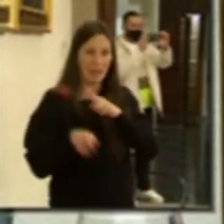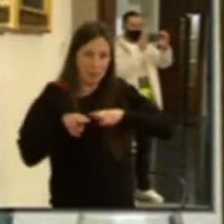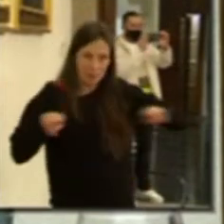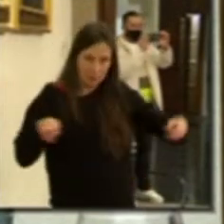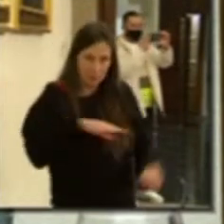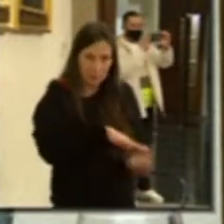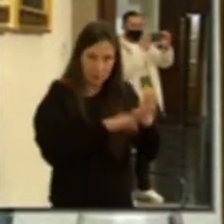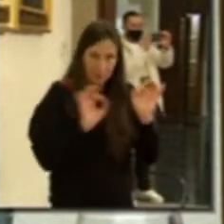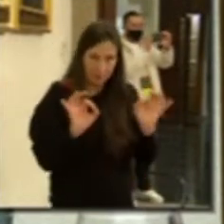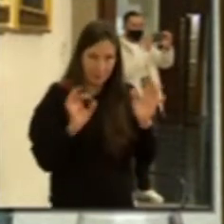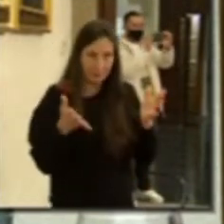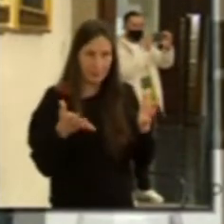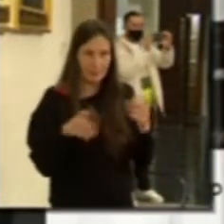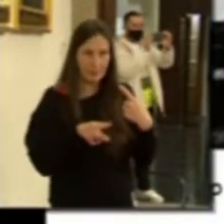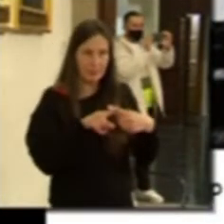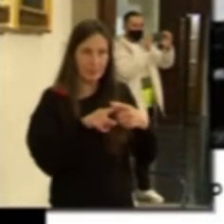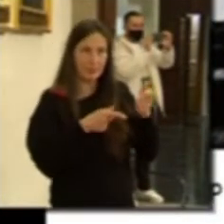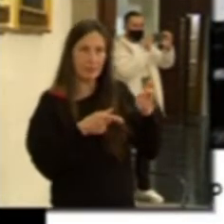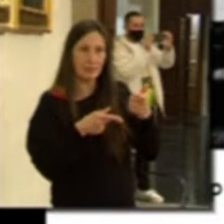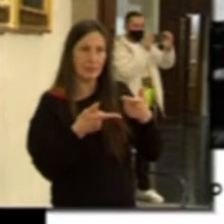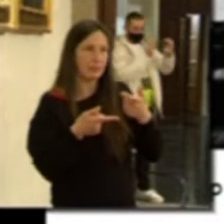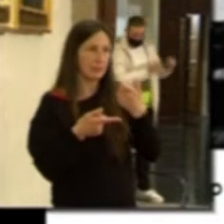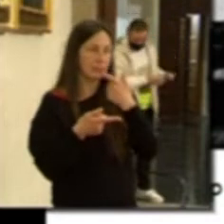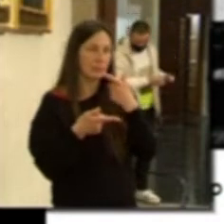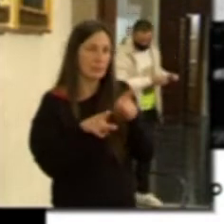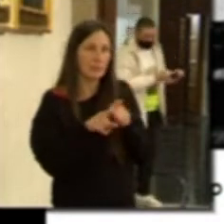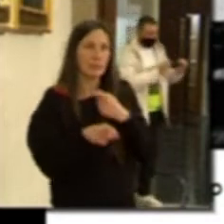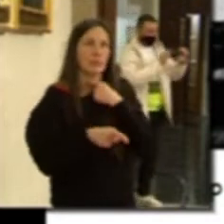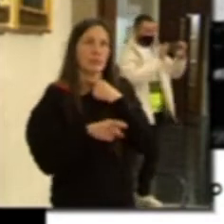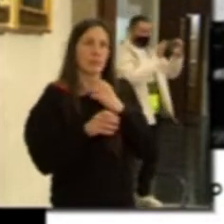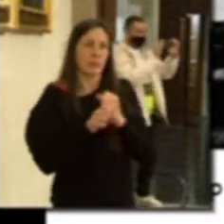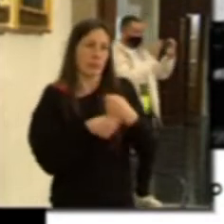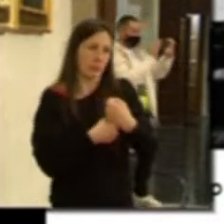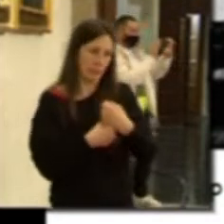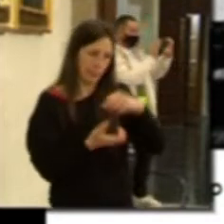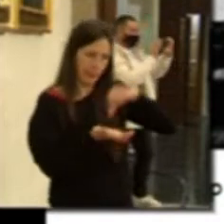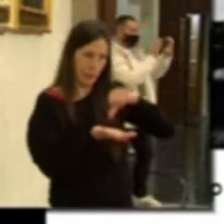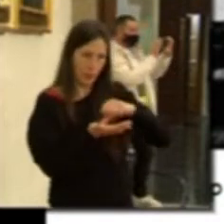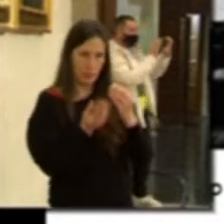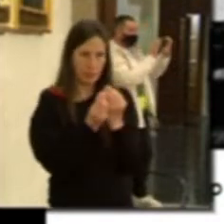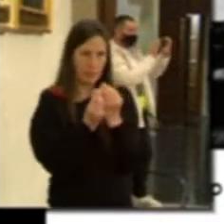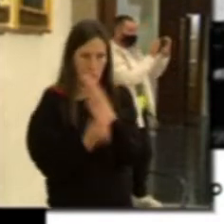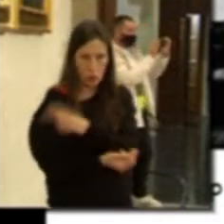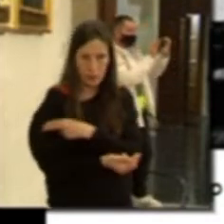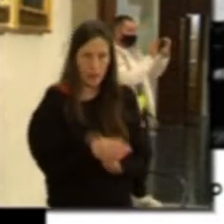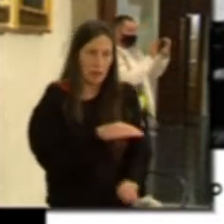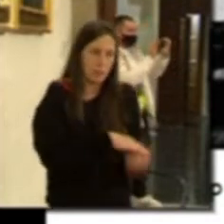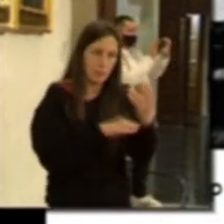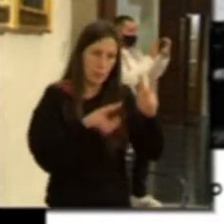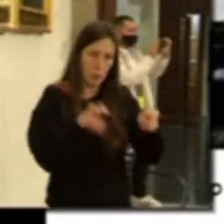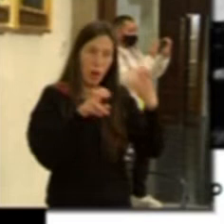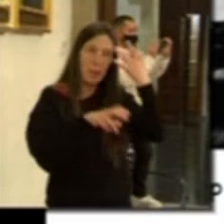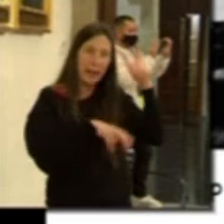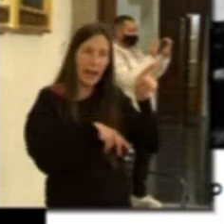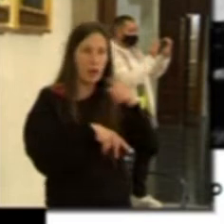crear expressament perquè els mitjans que tenien les ciutats no donaven l'abast. I això és una altra ciutat americana, d'Iowa,